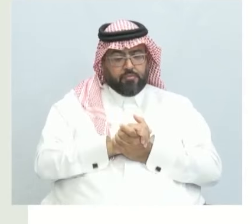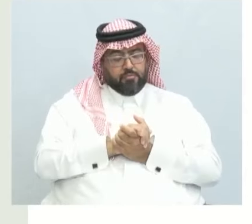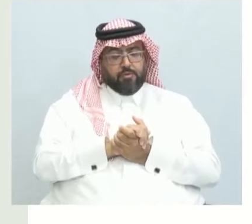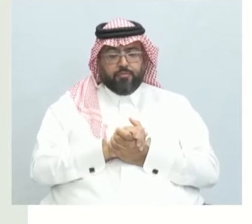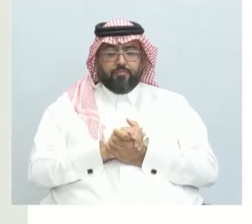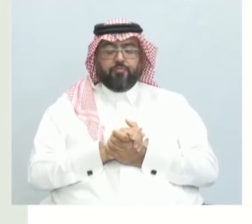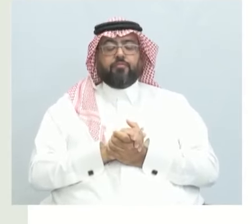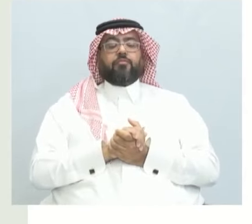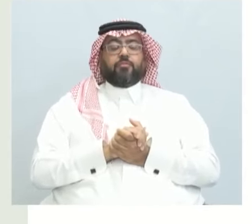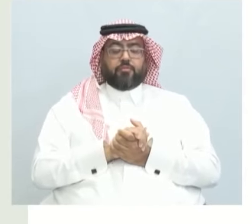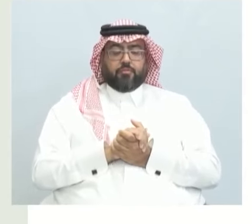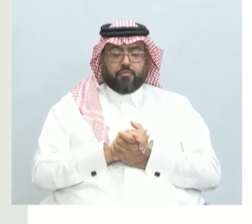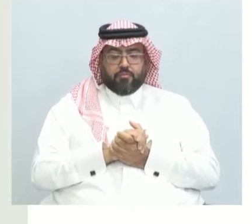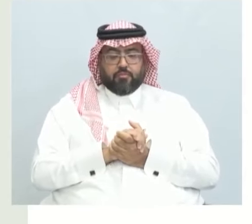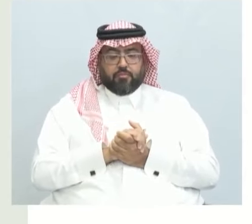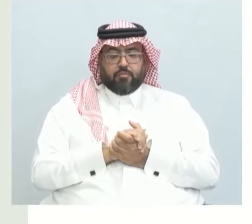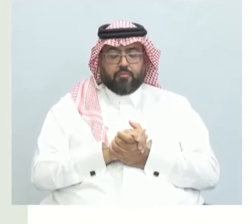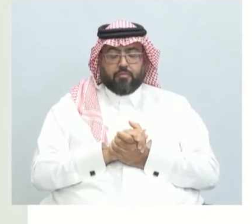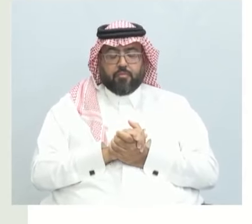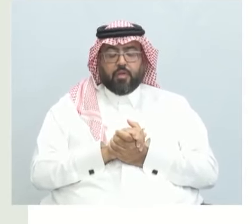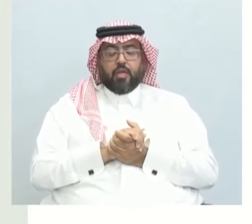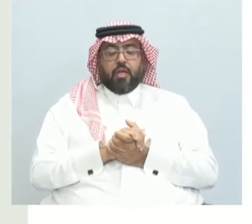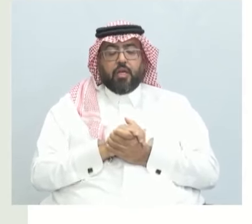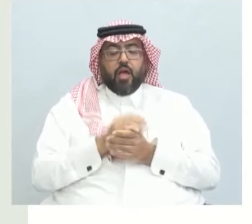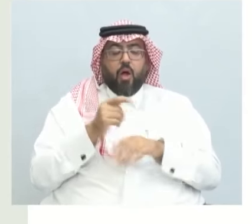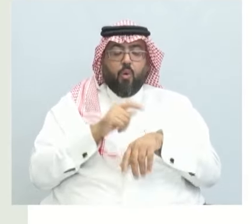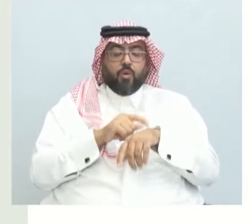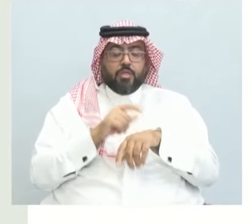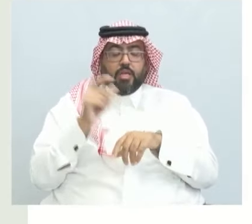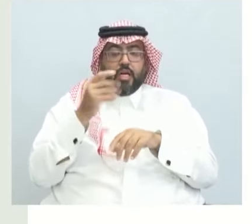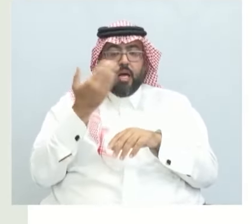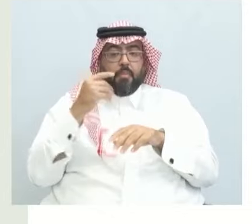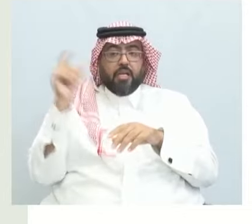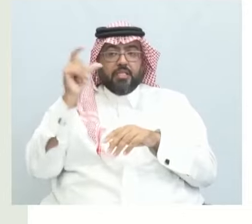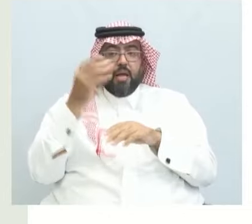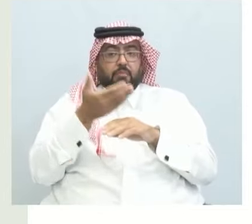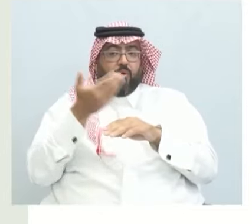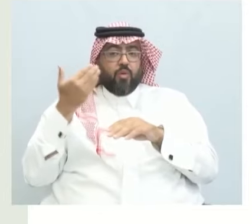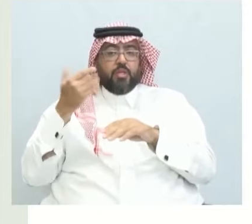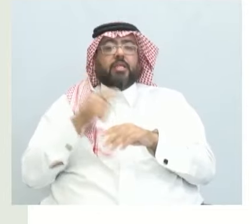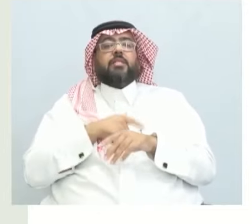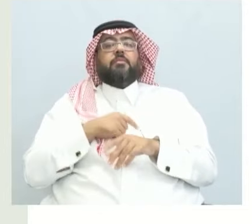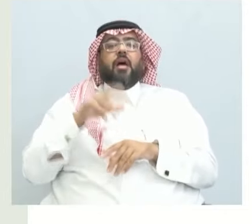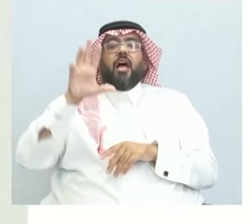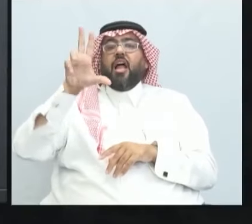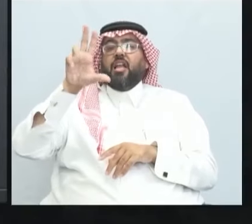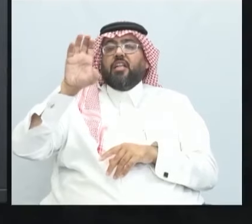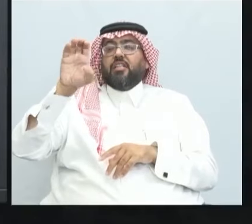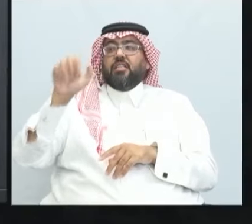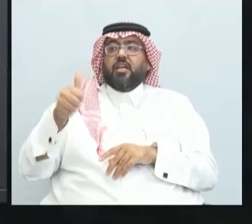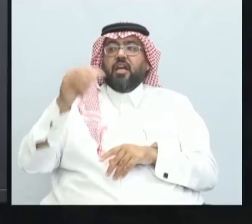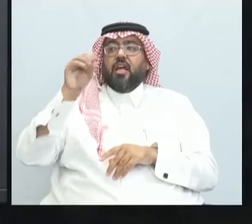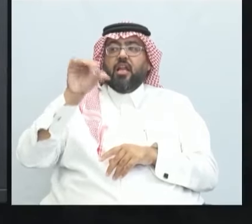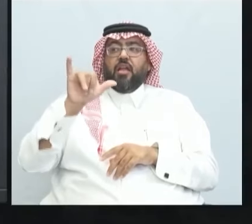ان هو الفتره التي سبقت الاسلام وهذا هو التسميه الصحيحه التي سماها القران انهم ذكرت ايضا في القران ولم تعرف اصلا الا بعد